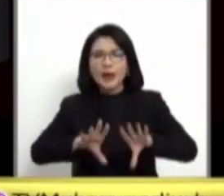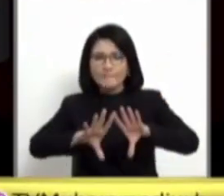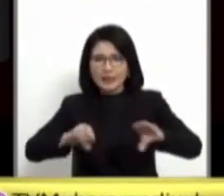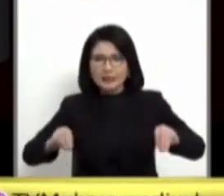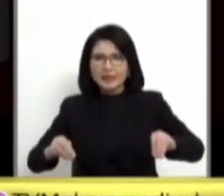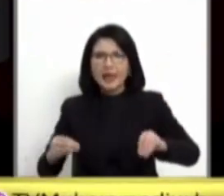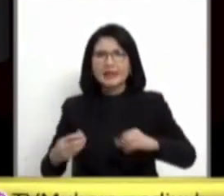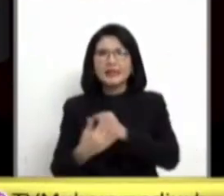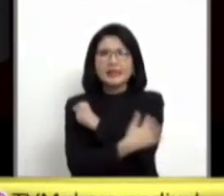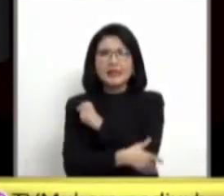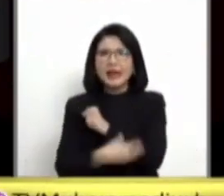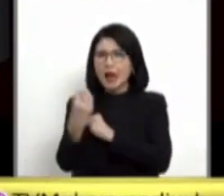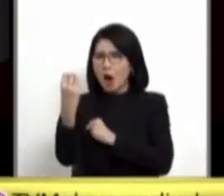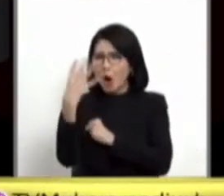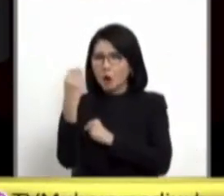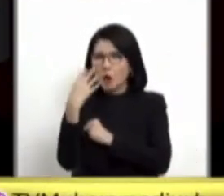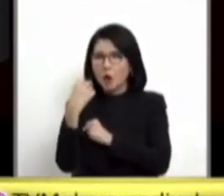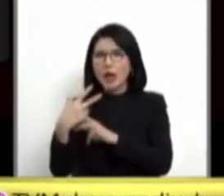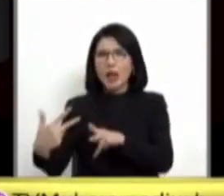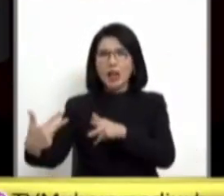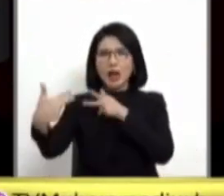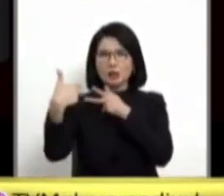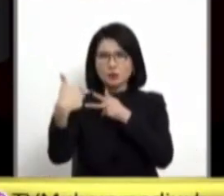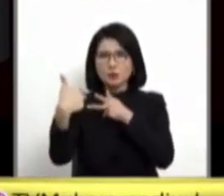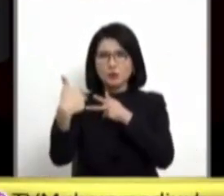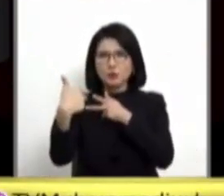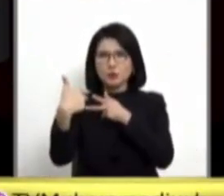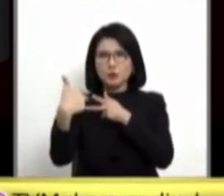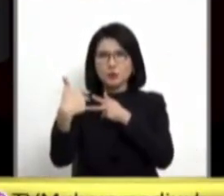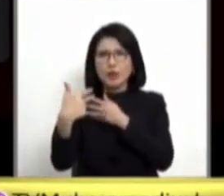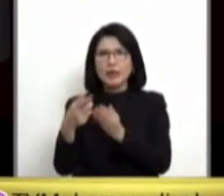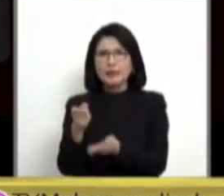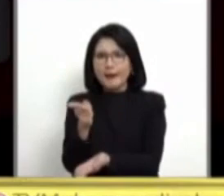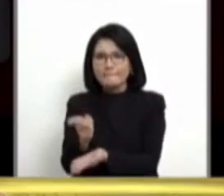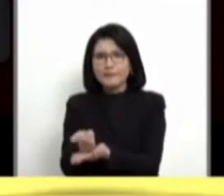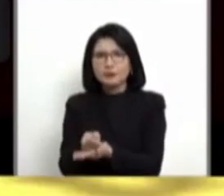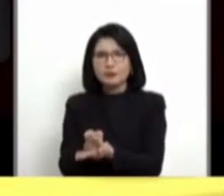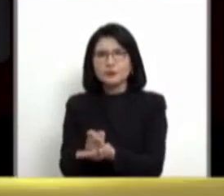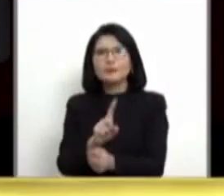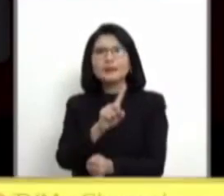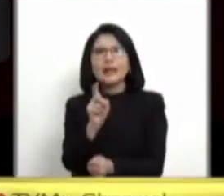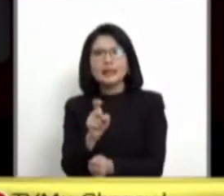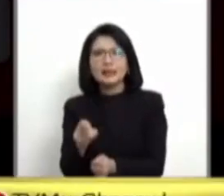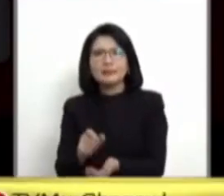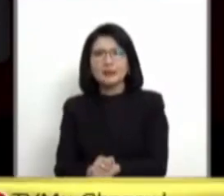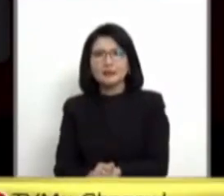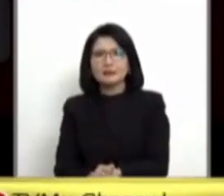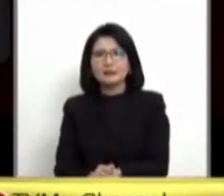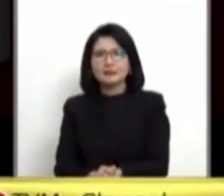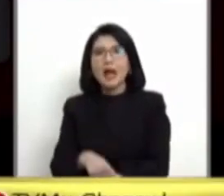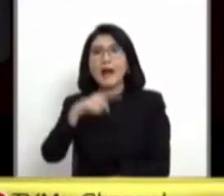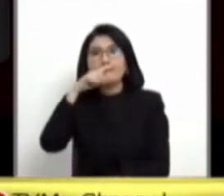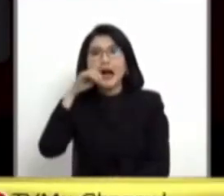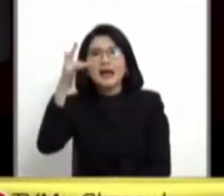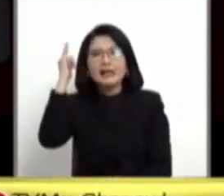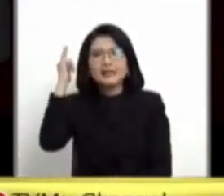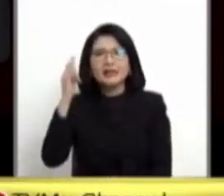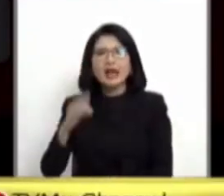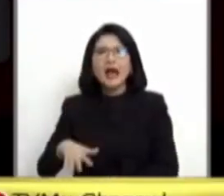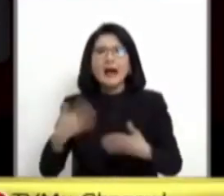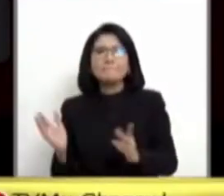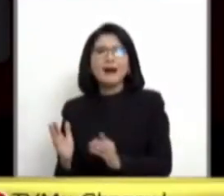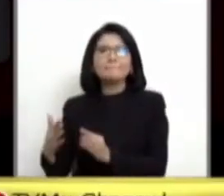Hongkong kita live bersama dan mereka menuntut apa yang menjadi pertanyaan ini Pak Ganjar apa